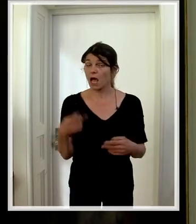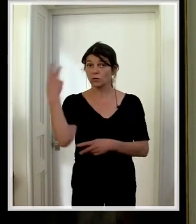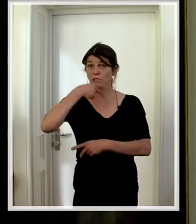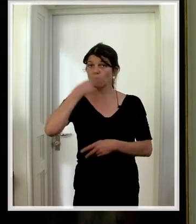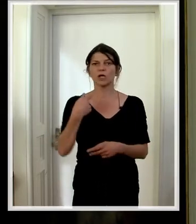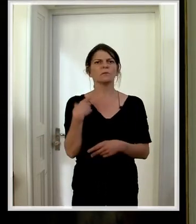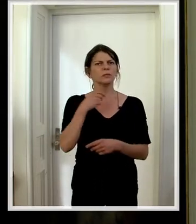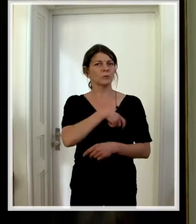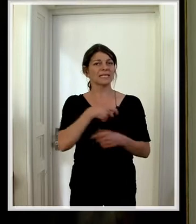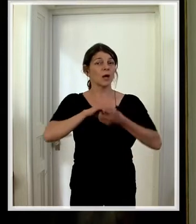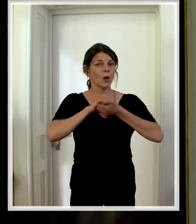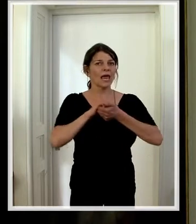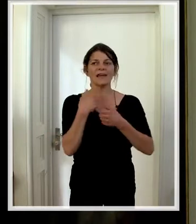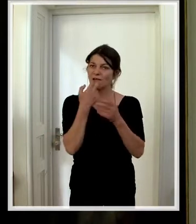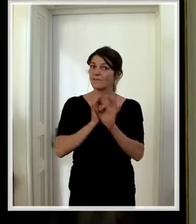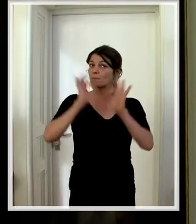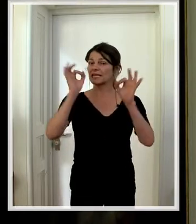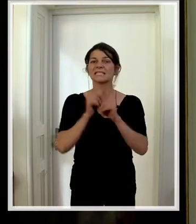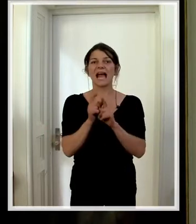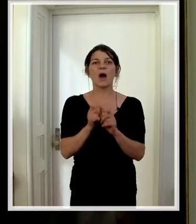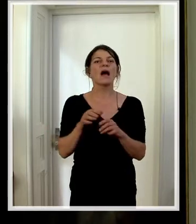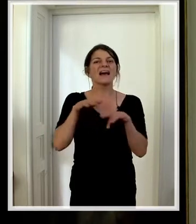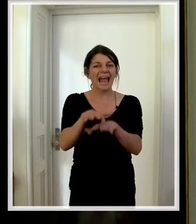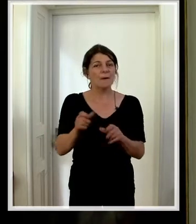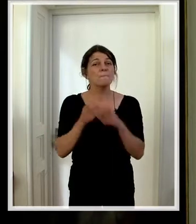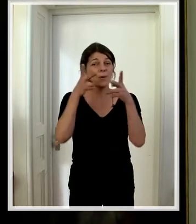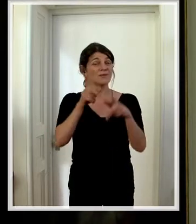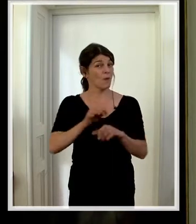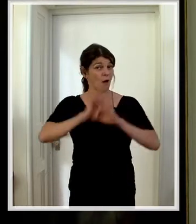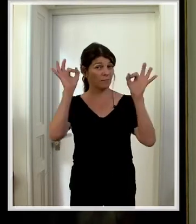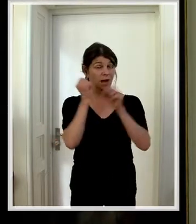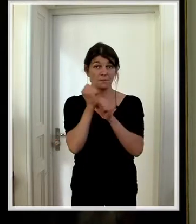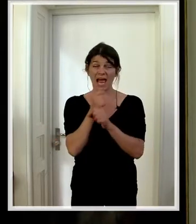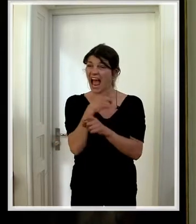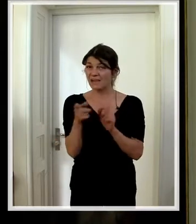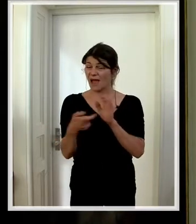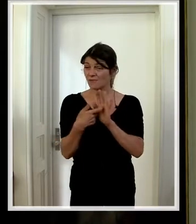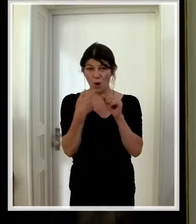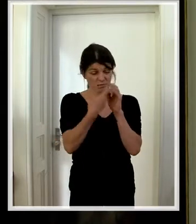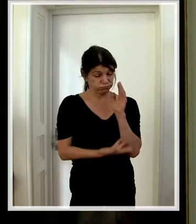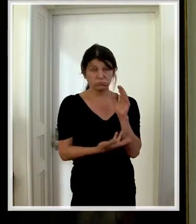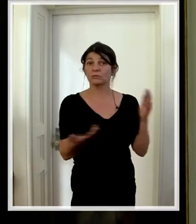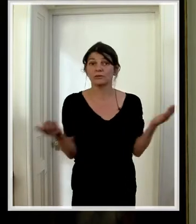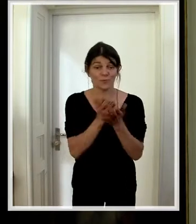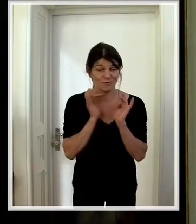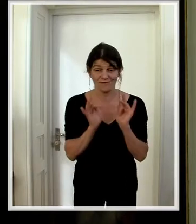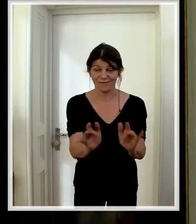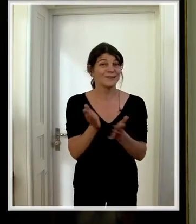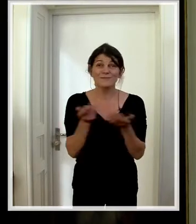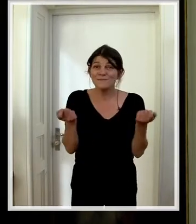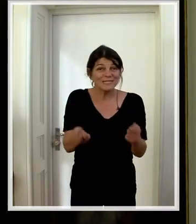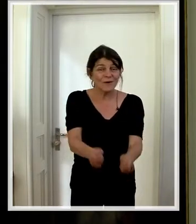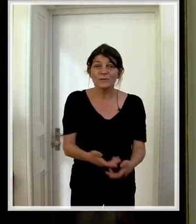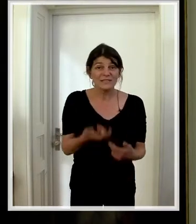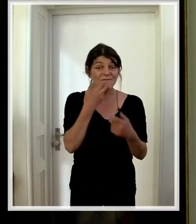den Schweizer Kollegen daran, um die Treibrocken zu optimieren. Ich glaube, all das, was da gefordert wird, liegt eigentlich da und ist beschlossen